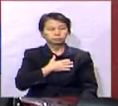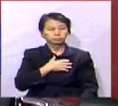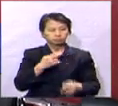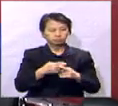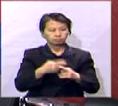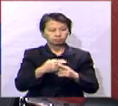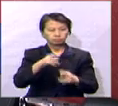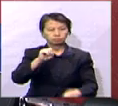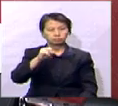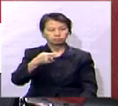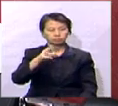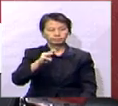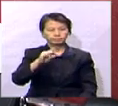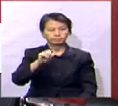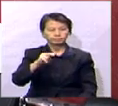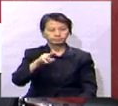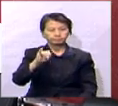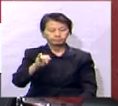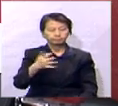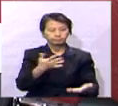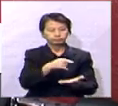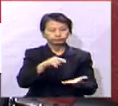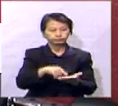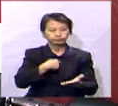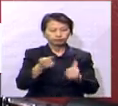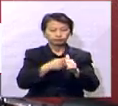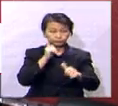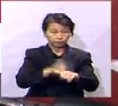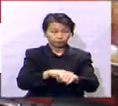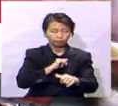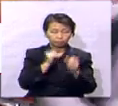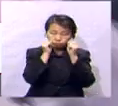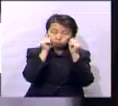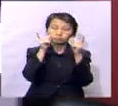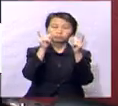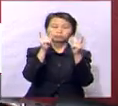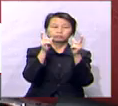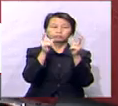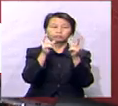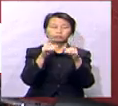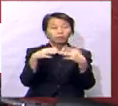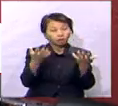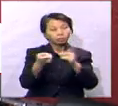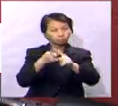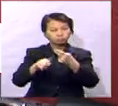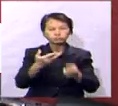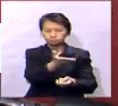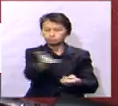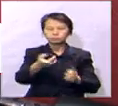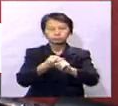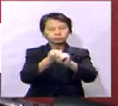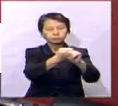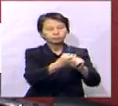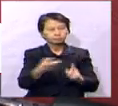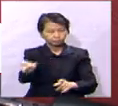is Shamini, right? And this is in fact my first time, and I was surprised at how friendly they are. You know,